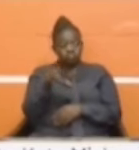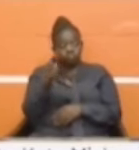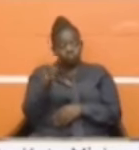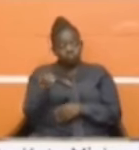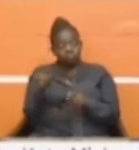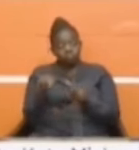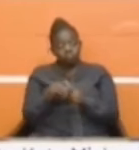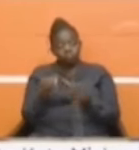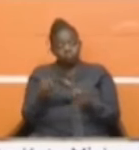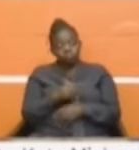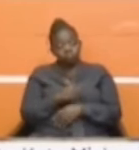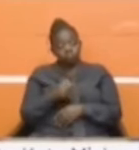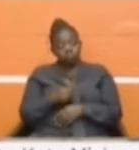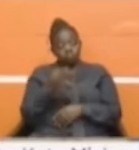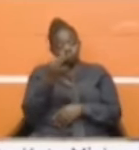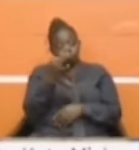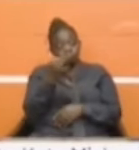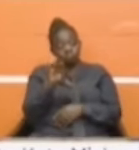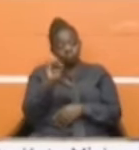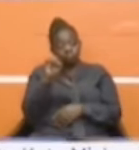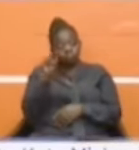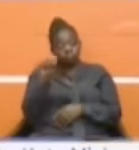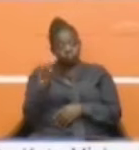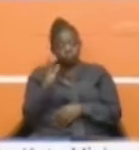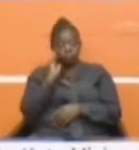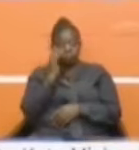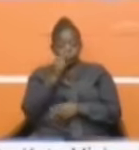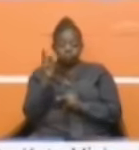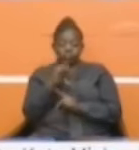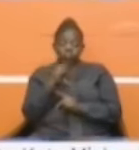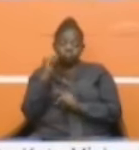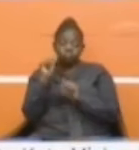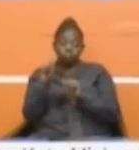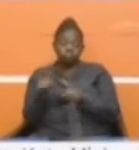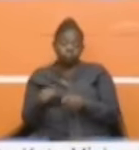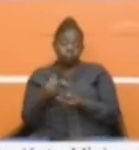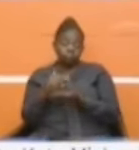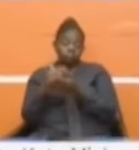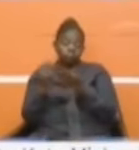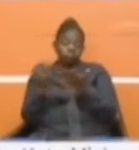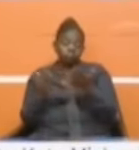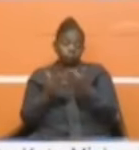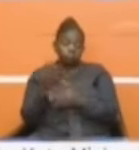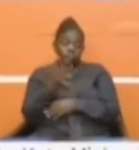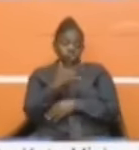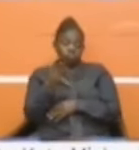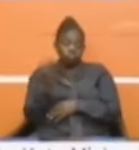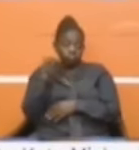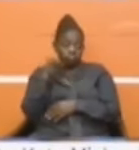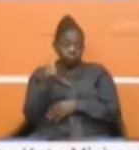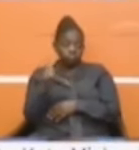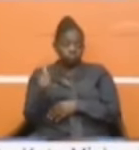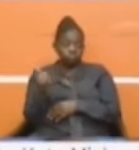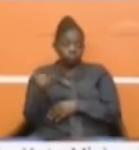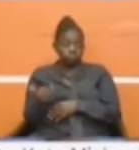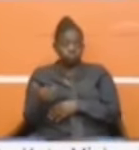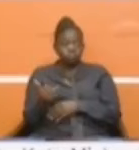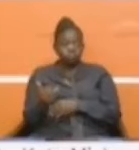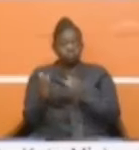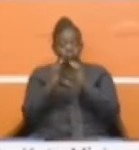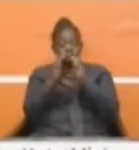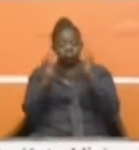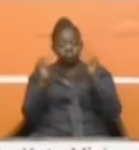Fina, mwena abazira kisa basabye alina obuyambi abuyisa ku namba z'essimu zino wammanga mu Equity